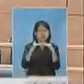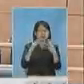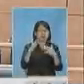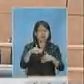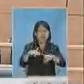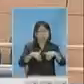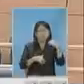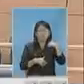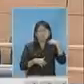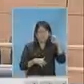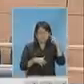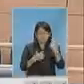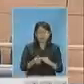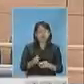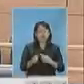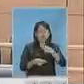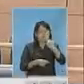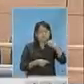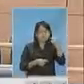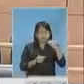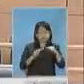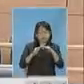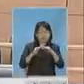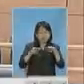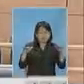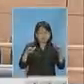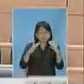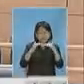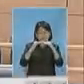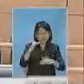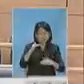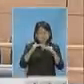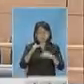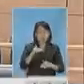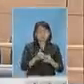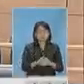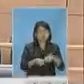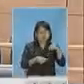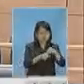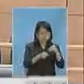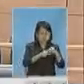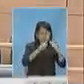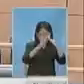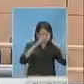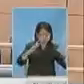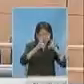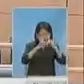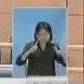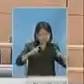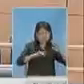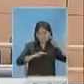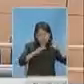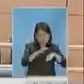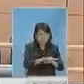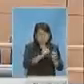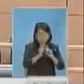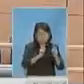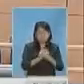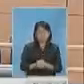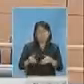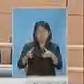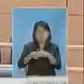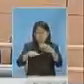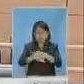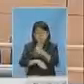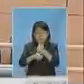มีการตั้งรัฐบาลในค่ายทหารมีการสวมกอดกันระหว่างนักการเมืองต่างขั้วที่ผีไม่